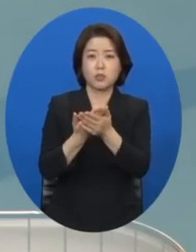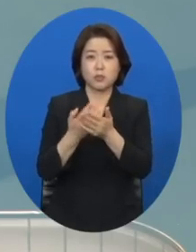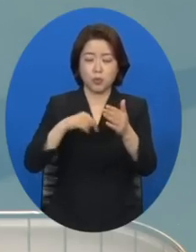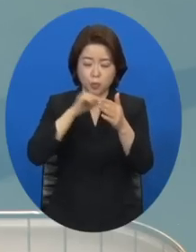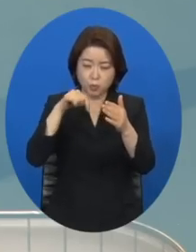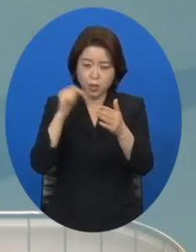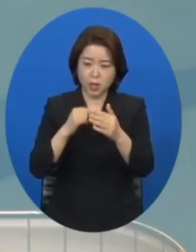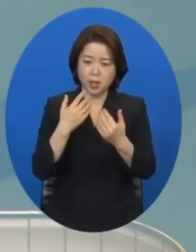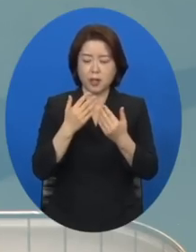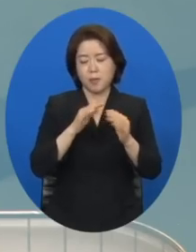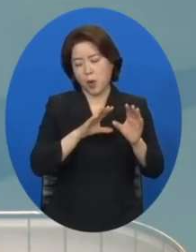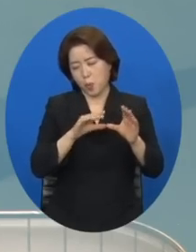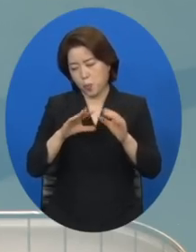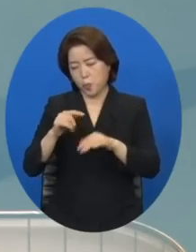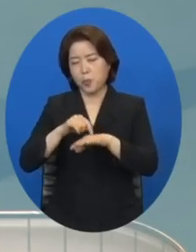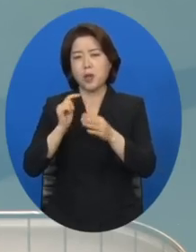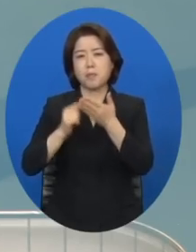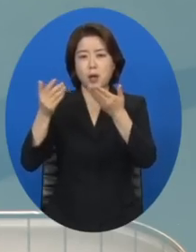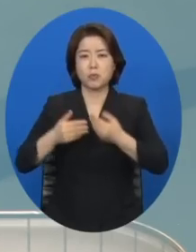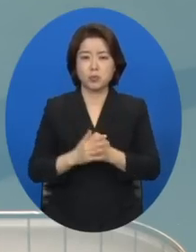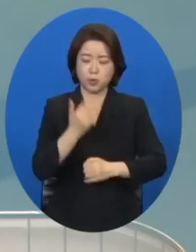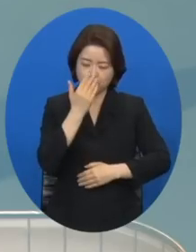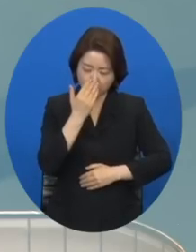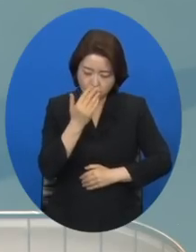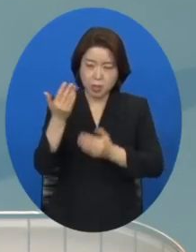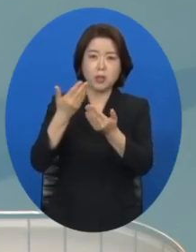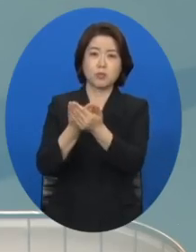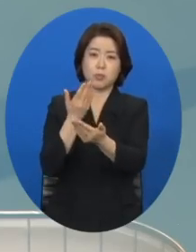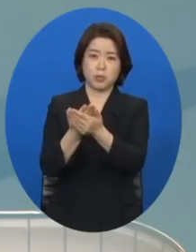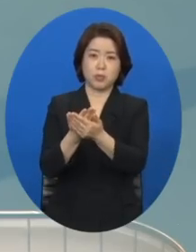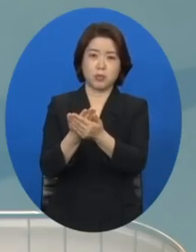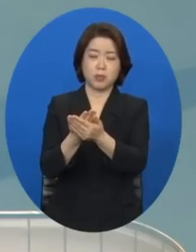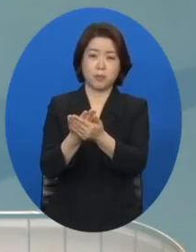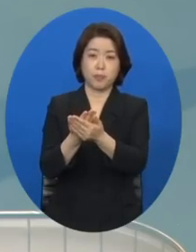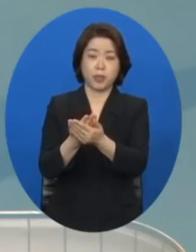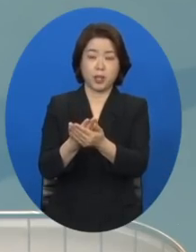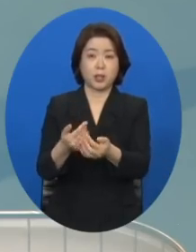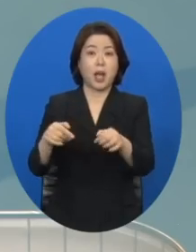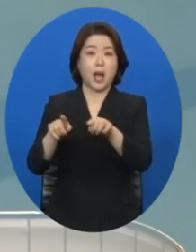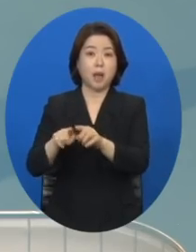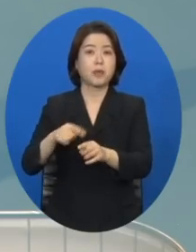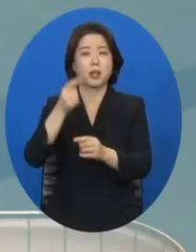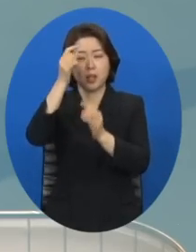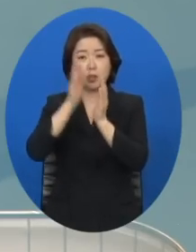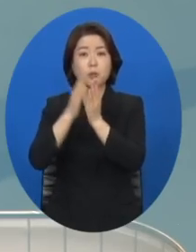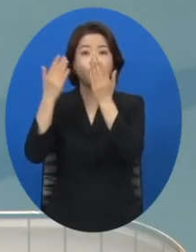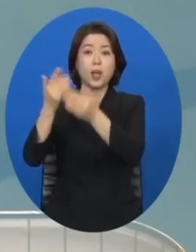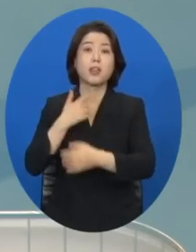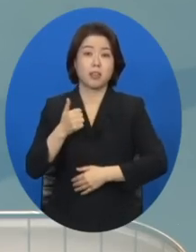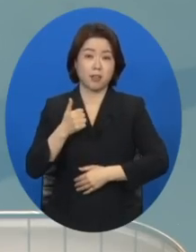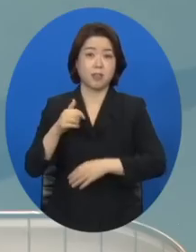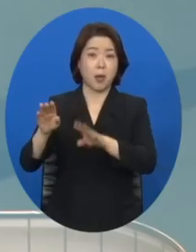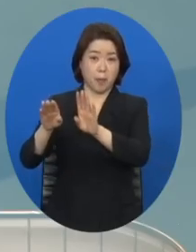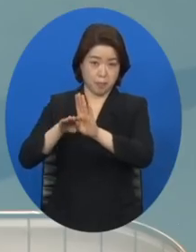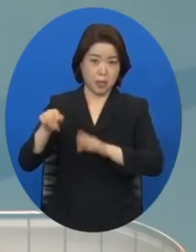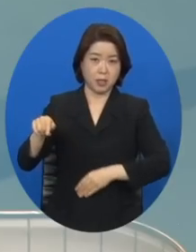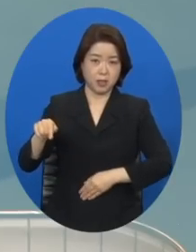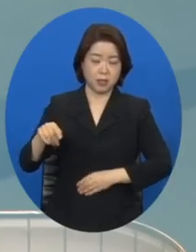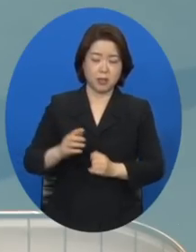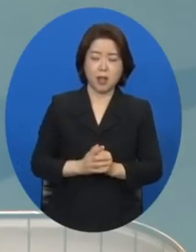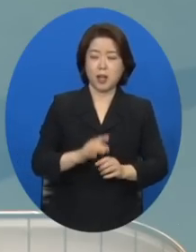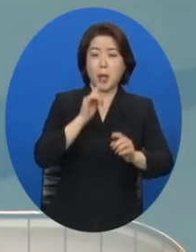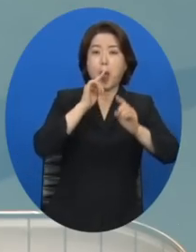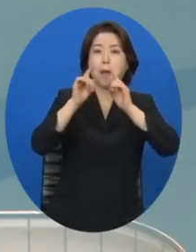안에 온유함을 주시고 우리 안에 겸손함을 주옵소서 함께 그렇게 기도했던 것 하나님께서 말씀으로